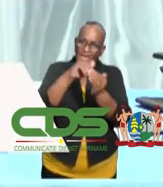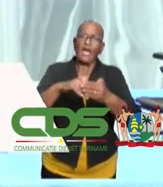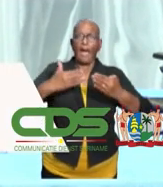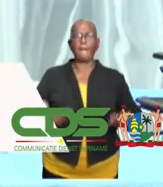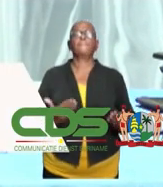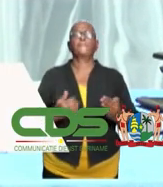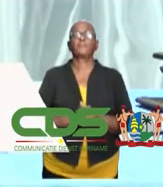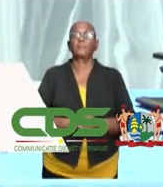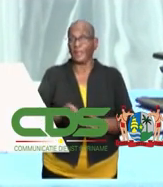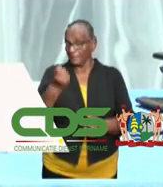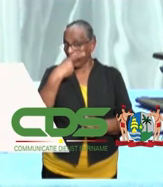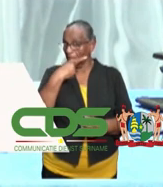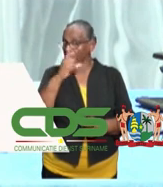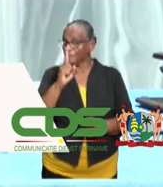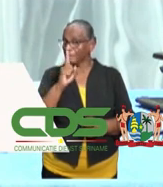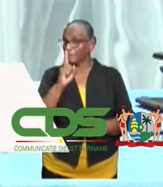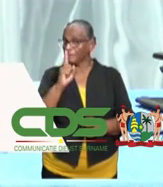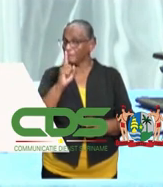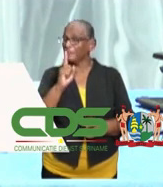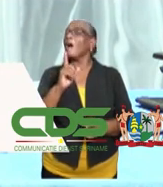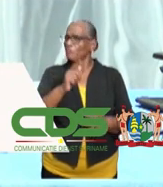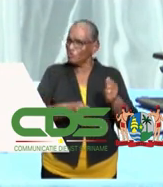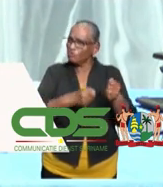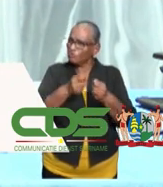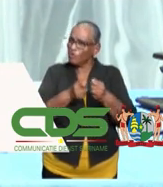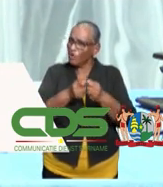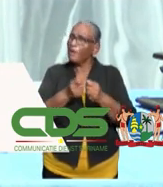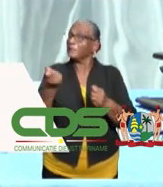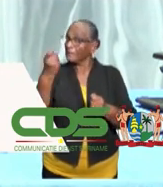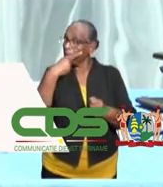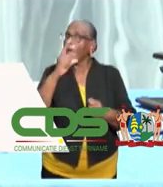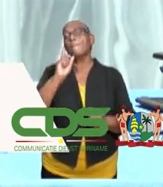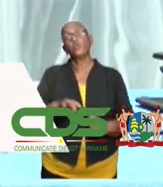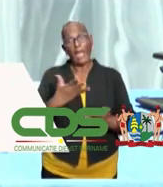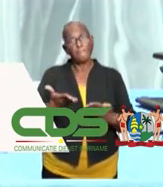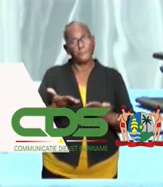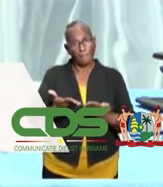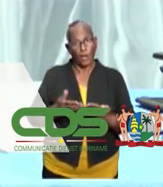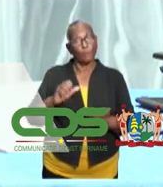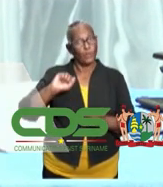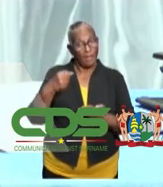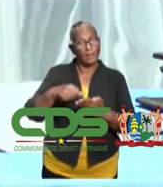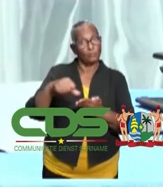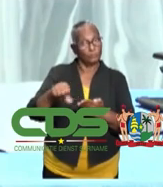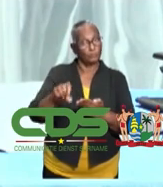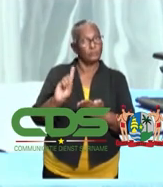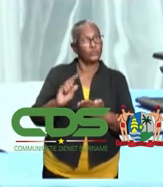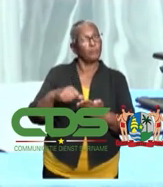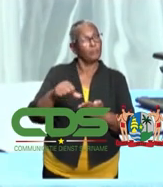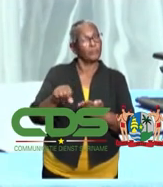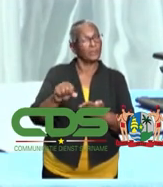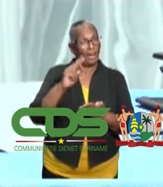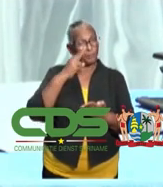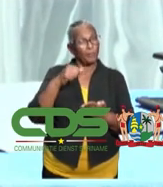betreft medicijnen, daar moet er voor zorg dragen dat de medicijnen beschikbaar moeten zijn, betaalbaar moeten zijn. En daar